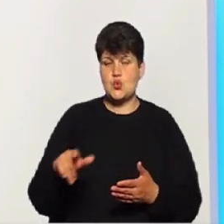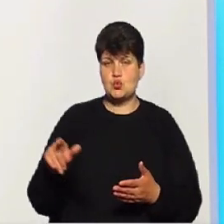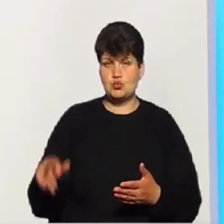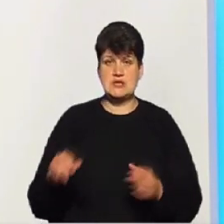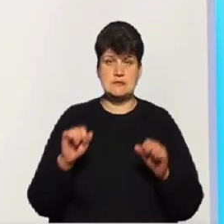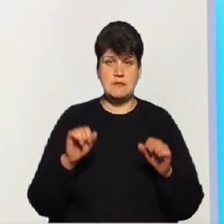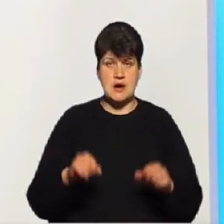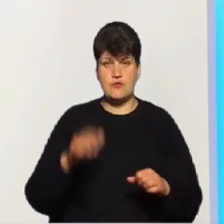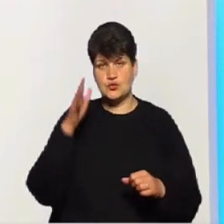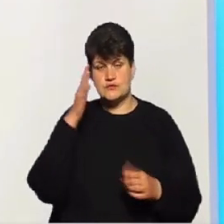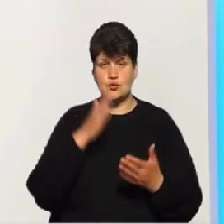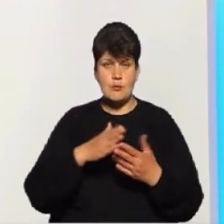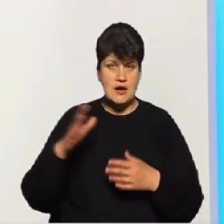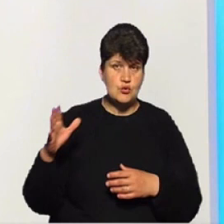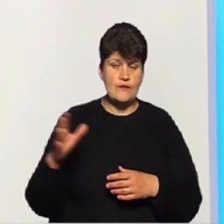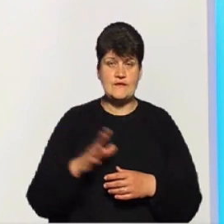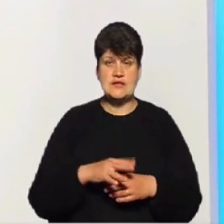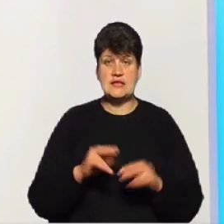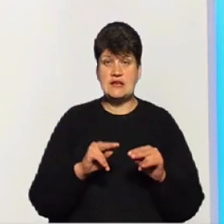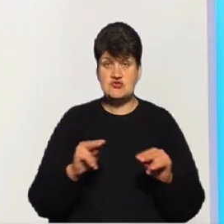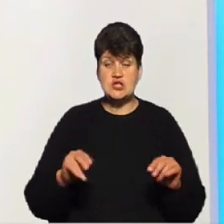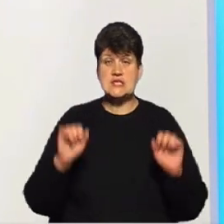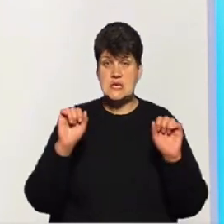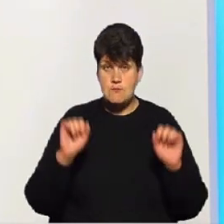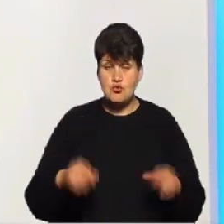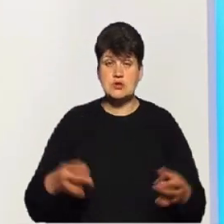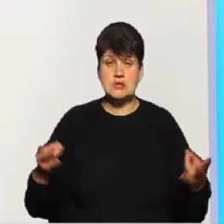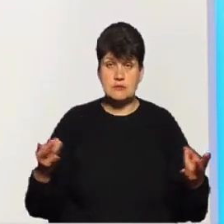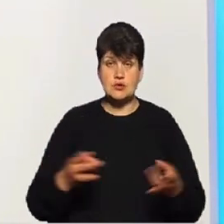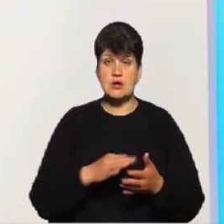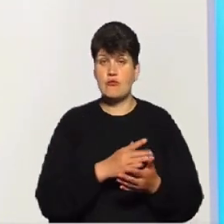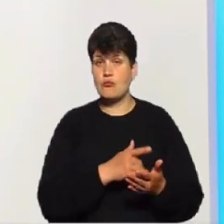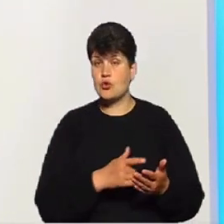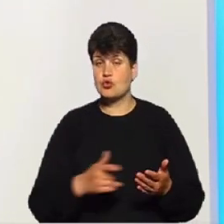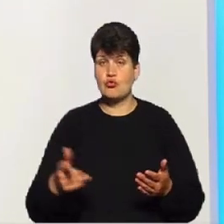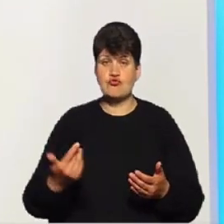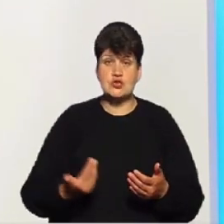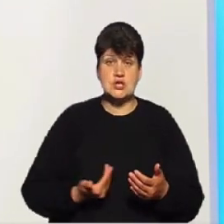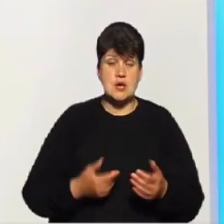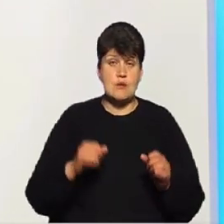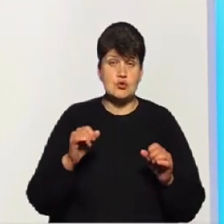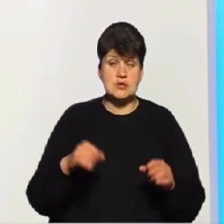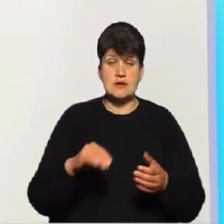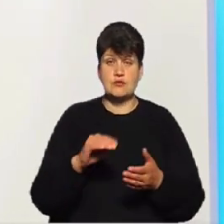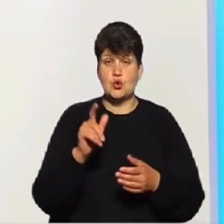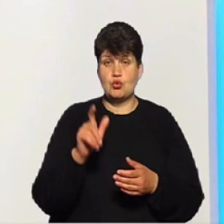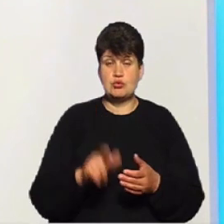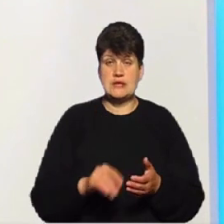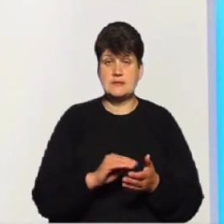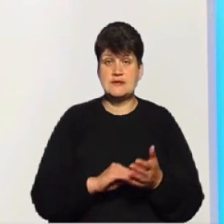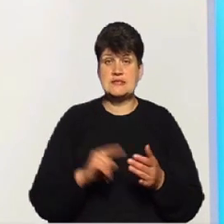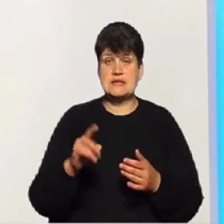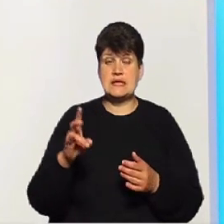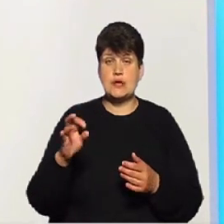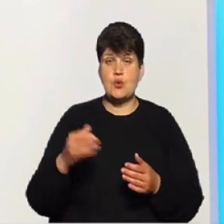право на освіту мають всі, і вчитися можна і потрібно впродовж життя. Угу. Можливо, людина, склавши